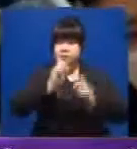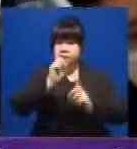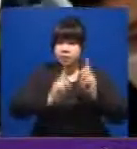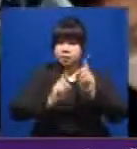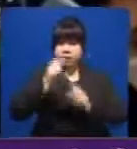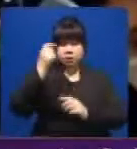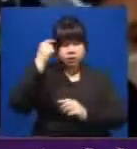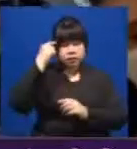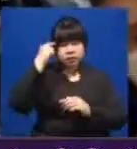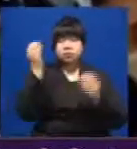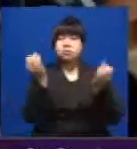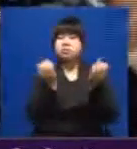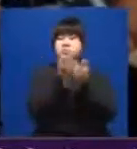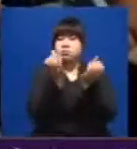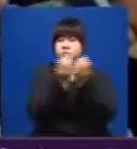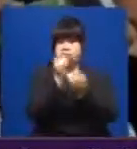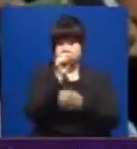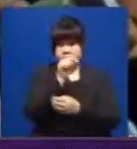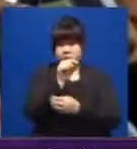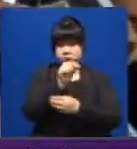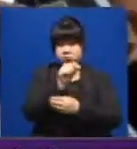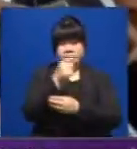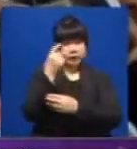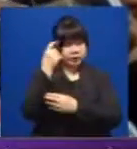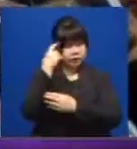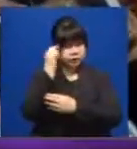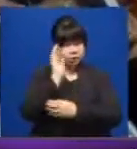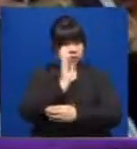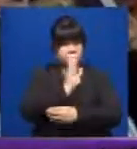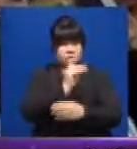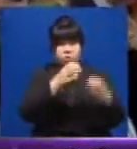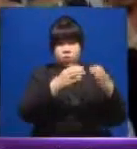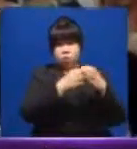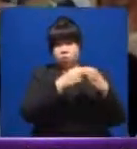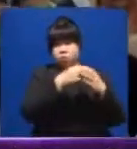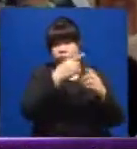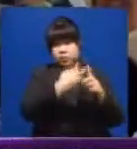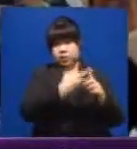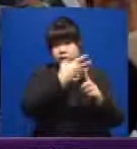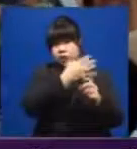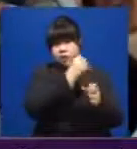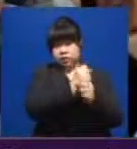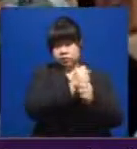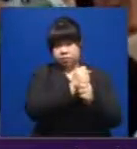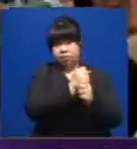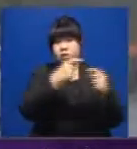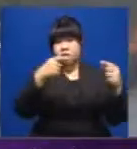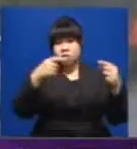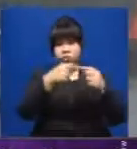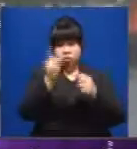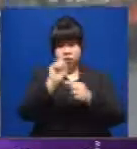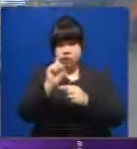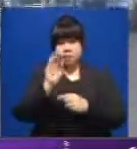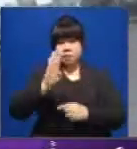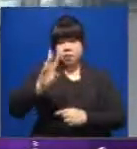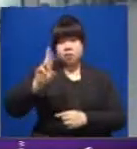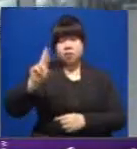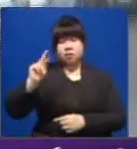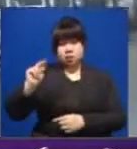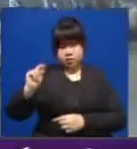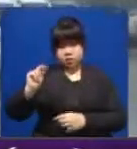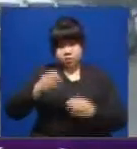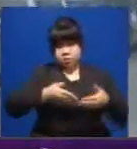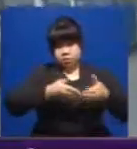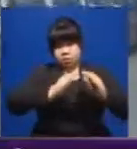ว่าเหตุการณ์ระเบิดดังกล่าวเป็นการก่อเหตุเชิงสัญลักษณ์ในช่วงเดือนเมษายนที่มีวันสถาปนาของกลุ่มbrnวัน